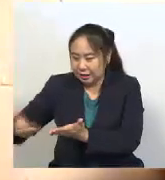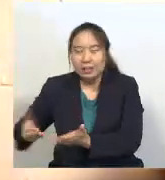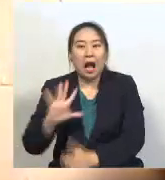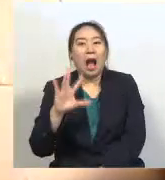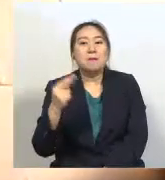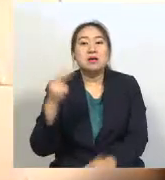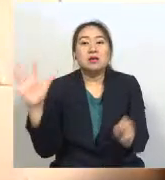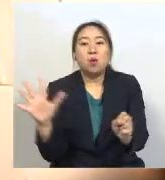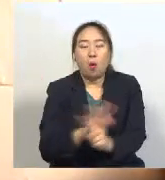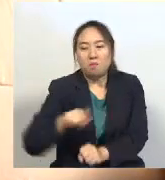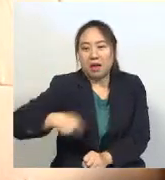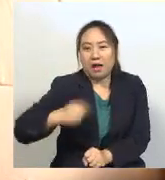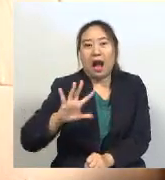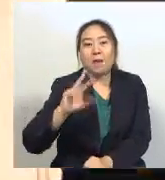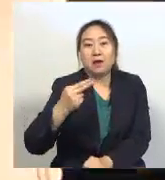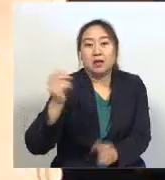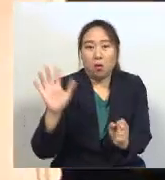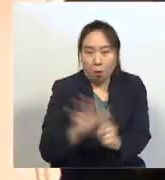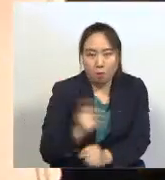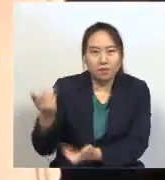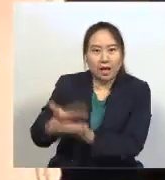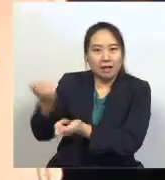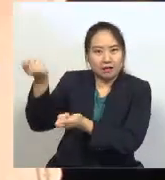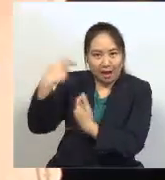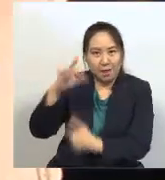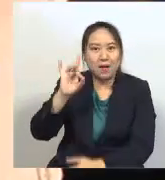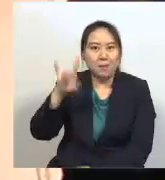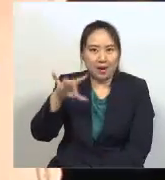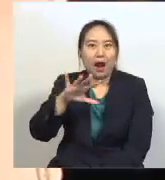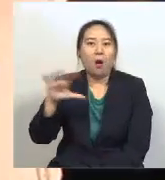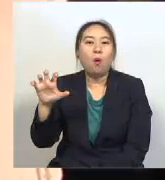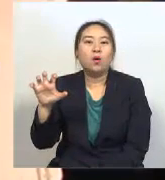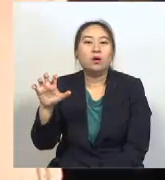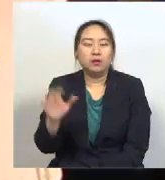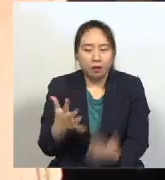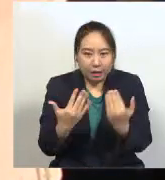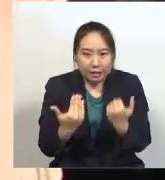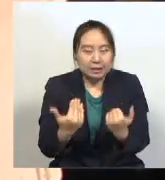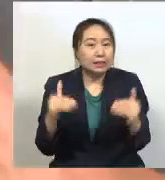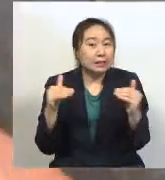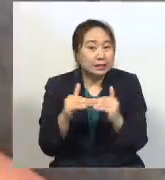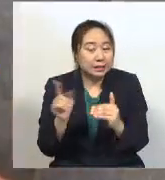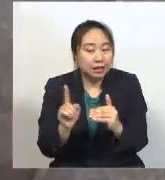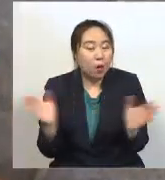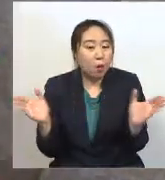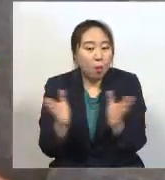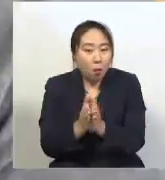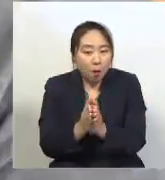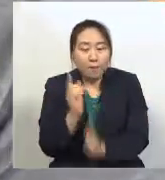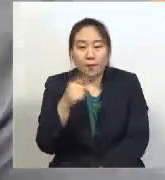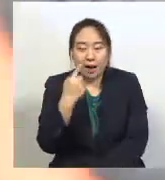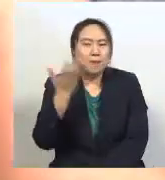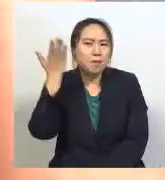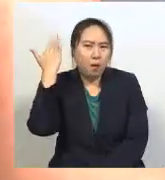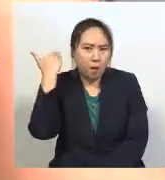บาทก็จะได้เงินคืนอยู่ที่ 8,500 บาทไม่น้อยเลยทีเดียวซึ่งสิทธิ์นี้ยังรวมให้ถึงผู้